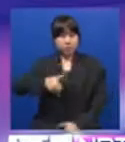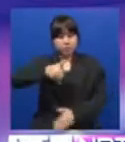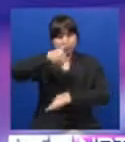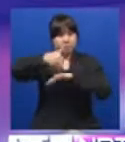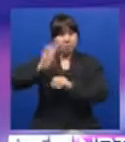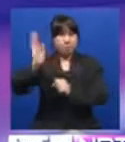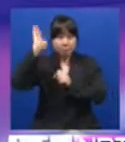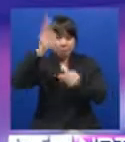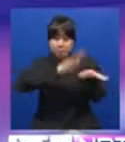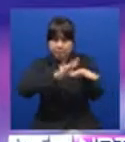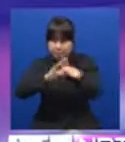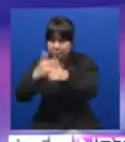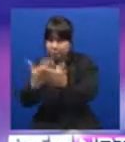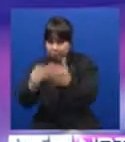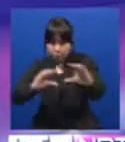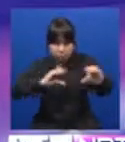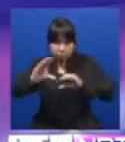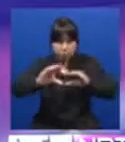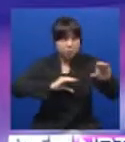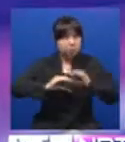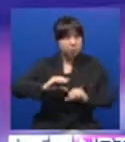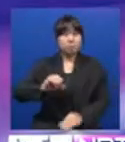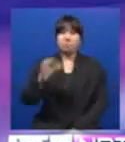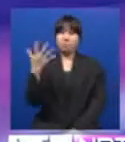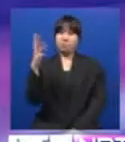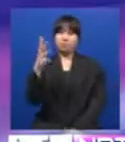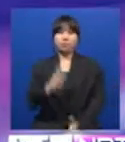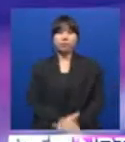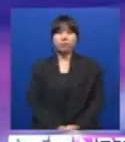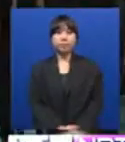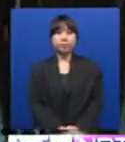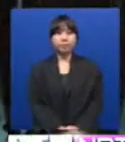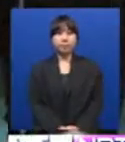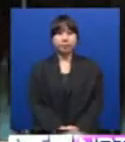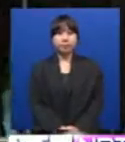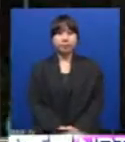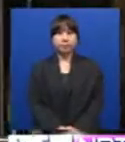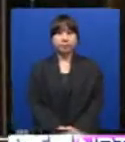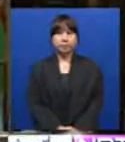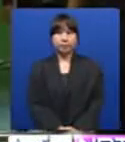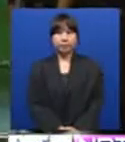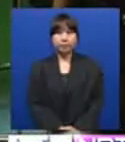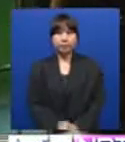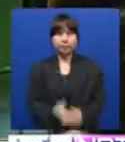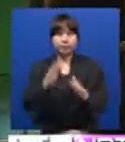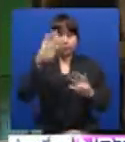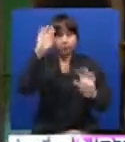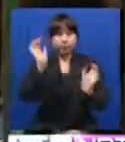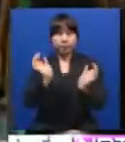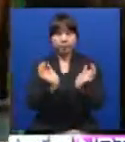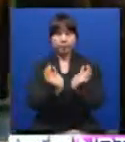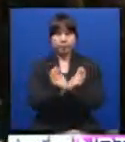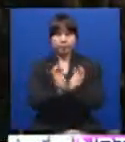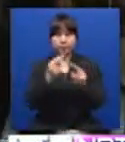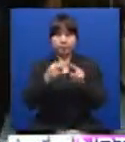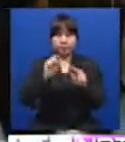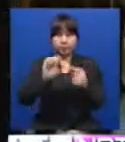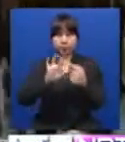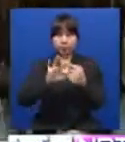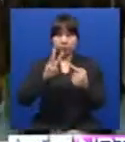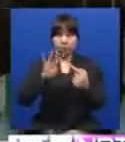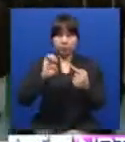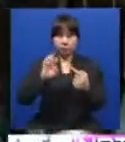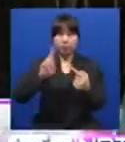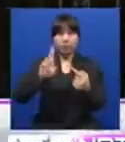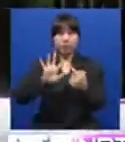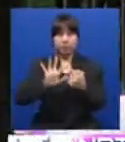ให้ร่วมลงทุนกับอยู่ฟันอย่างที่มีการแอบอ้างค่ะพลตำรวจโทสุวิระทรงเมตตาผู้